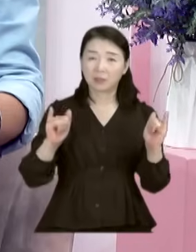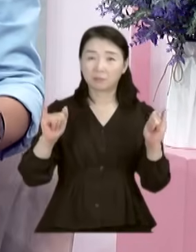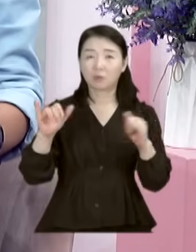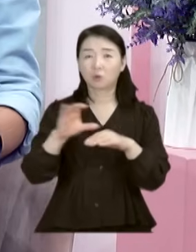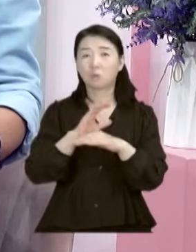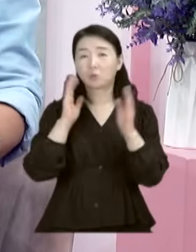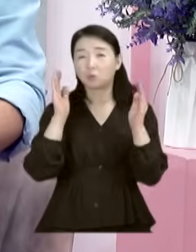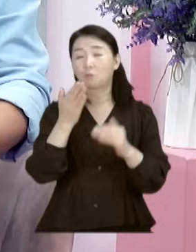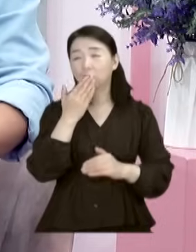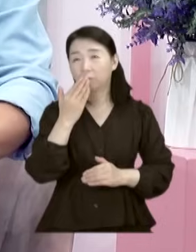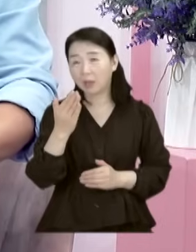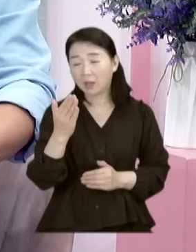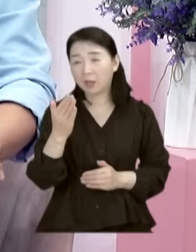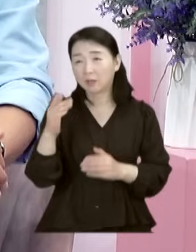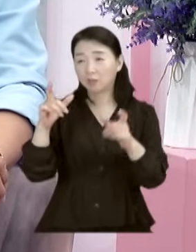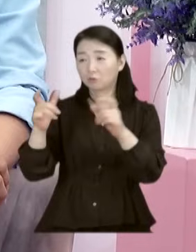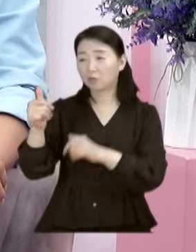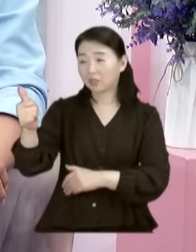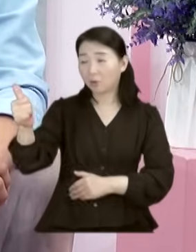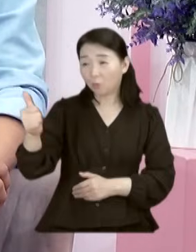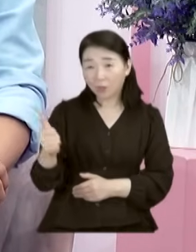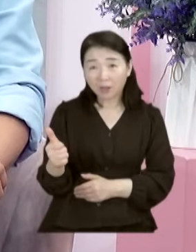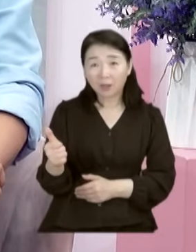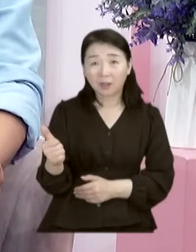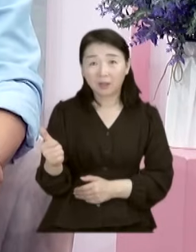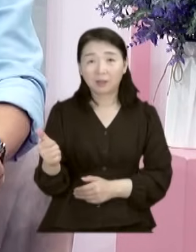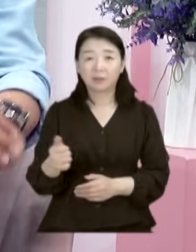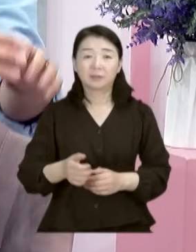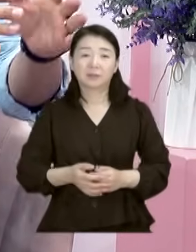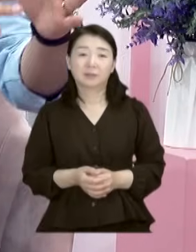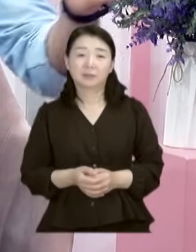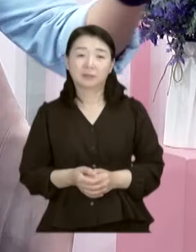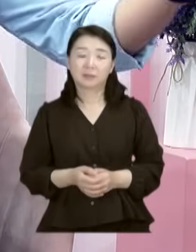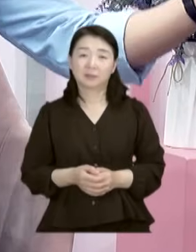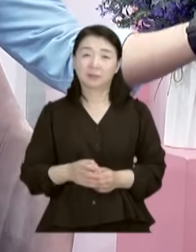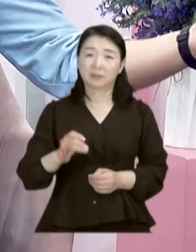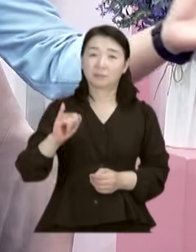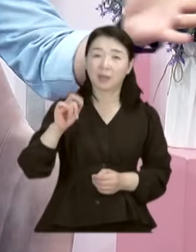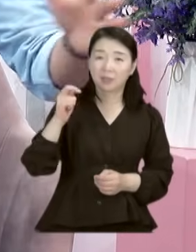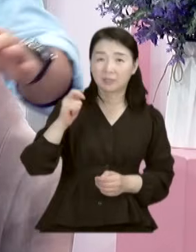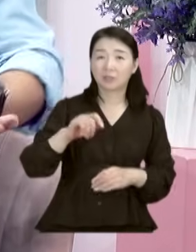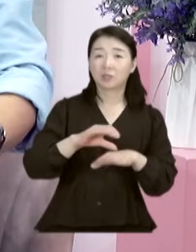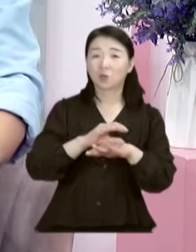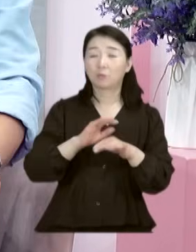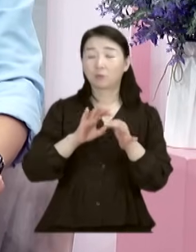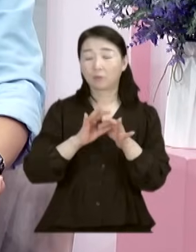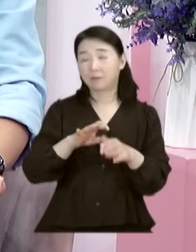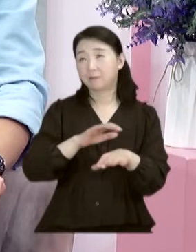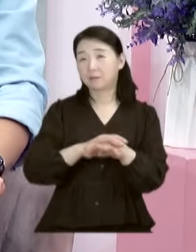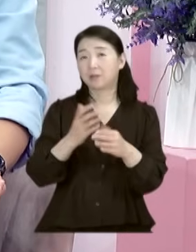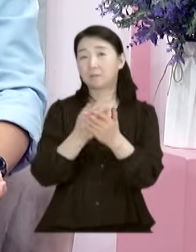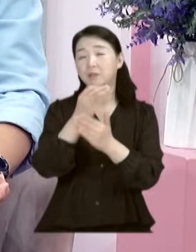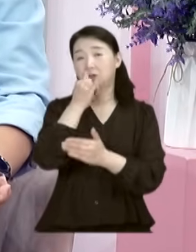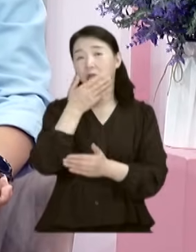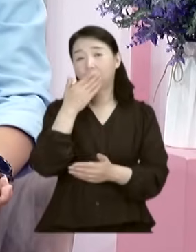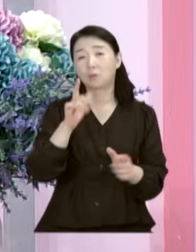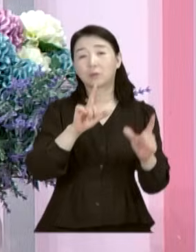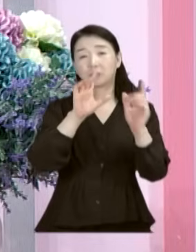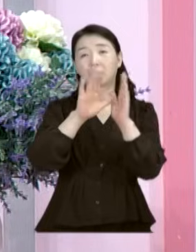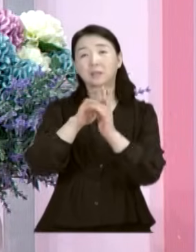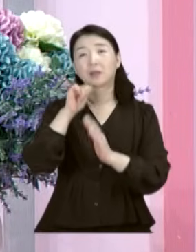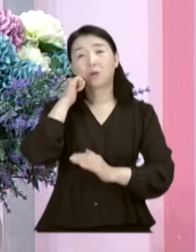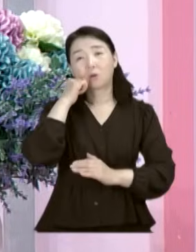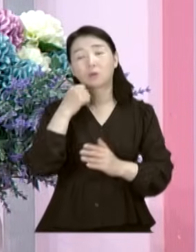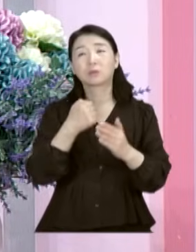그 주지사님이 찾아오셔서 그러면 우리는 이제는 it 쪽으로 많이 이렇게 잘 됐으니 먹고 사는데